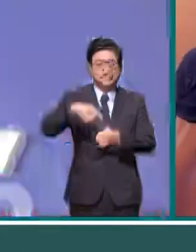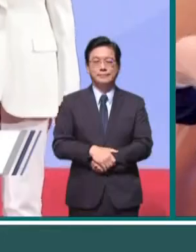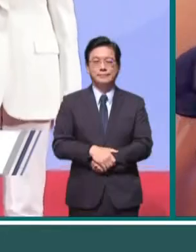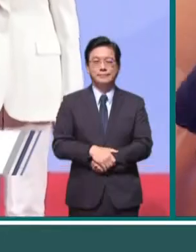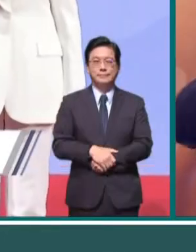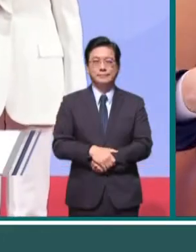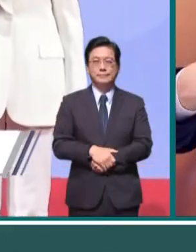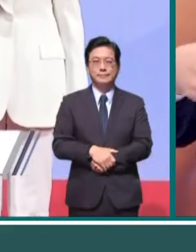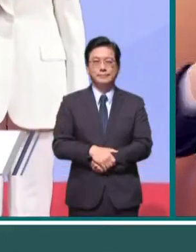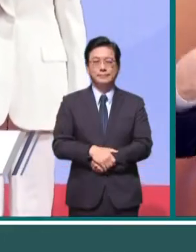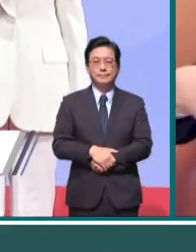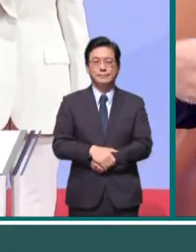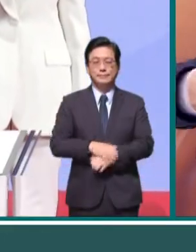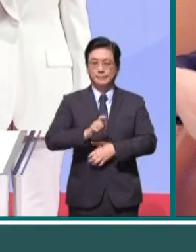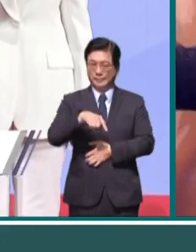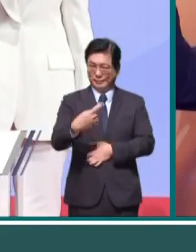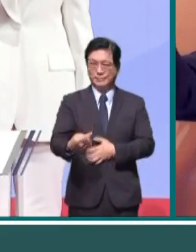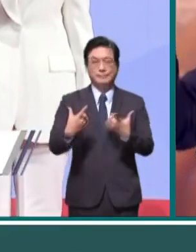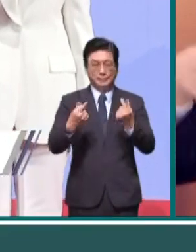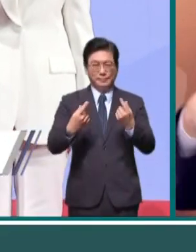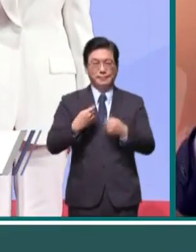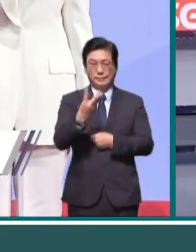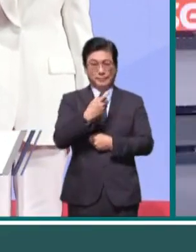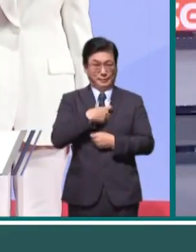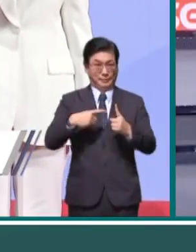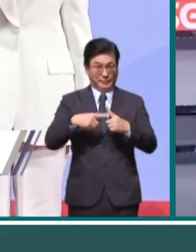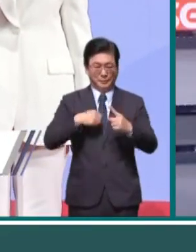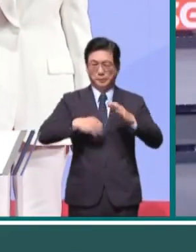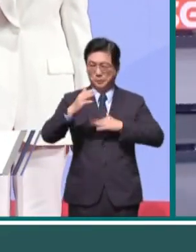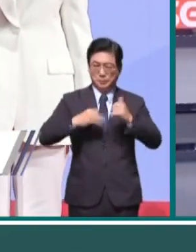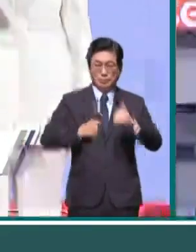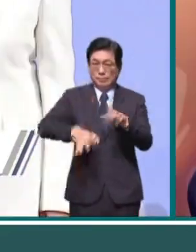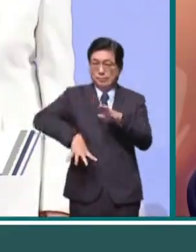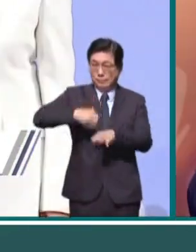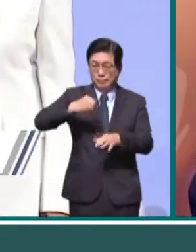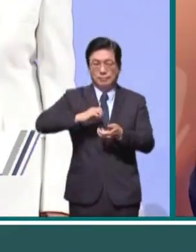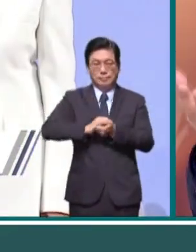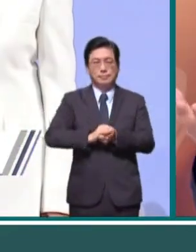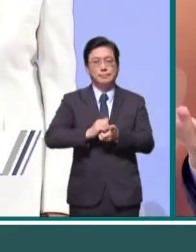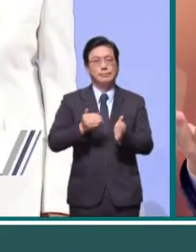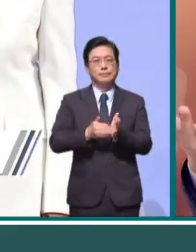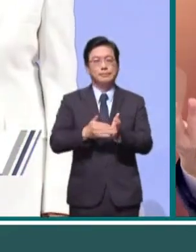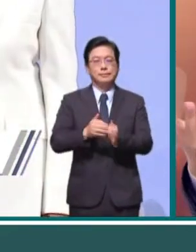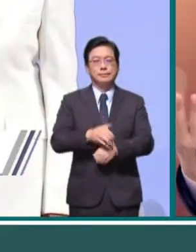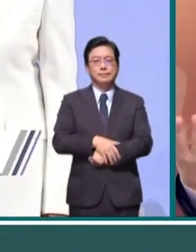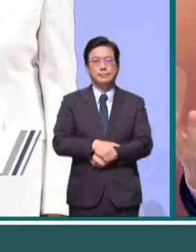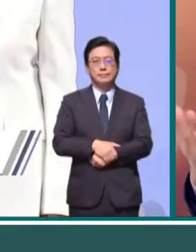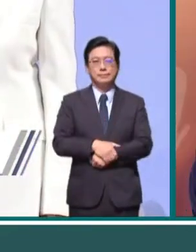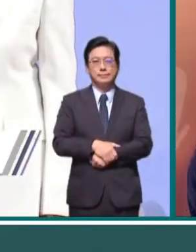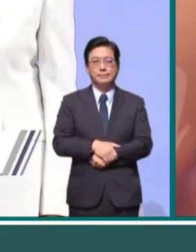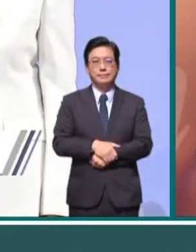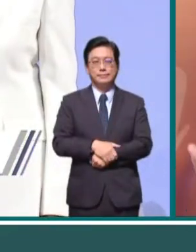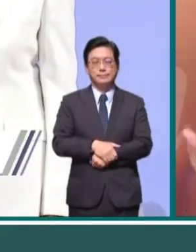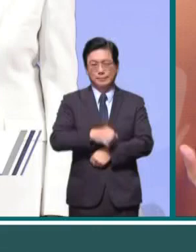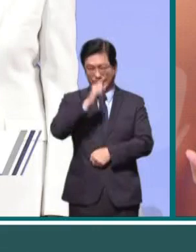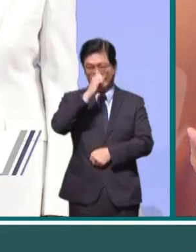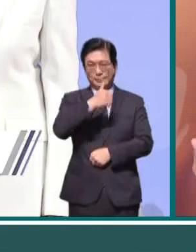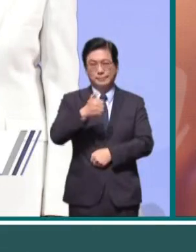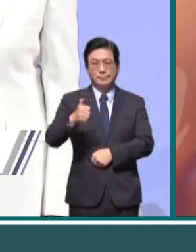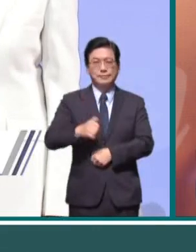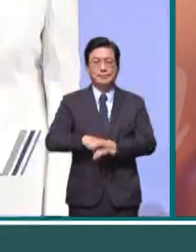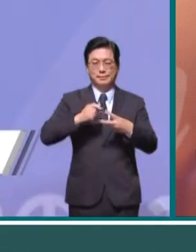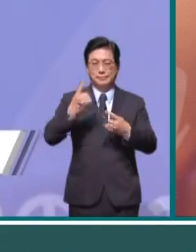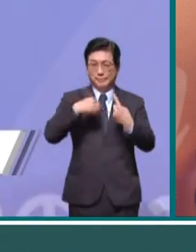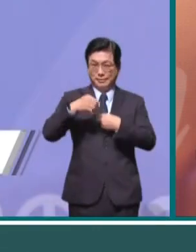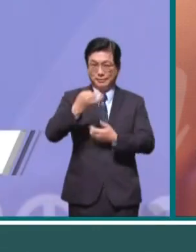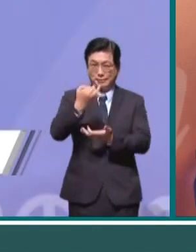被五花大绑，没有绑了哈，就架着才出去。那我要讲了哈，就是说这个事实上，这两个电视台一开始就有说了